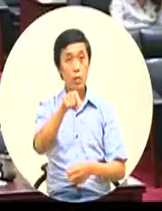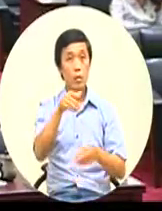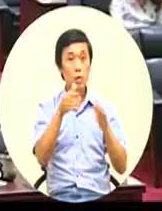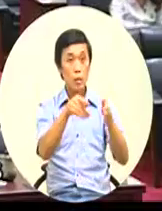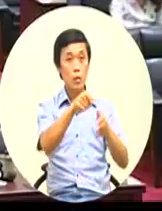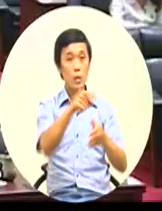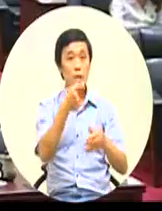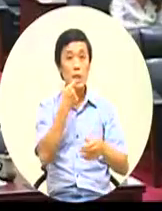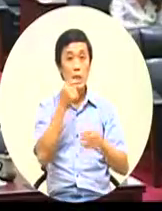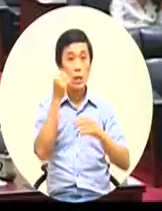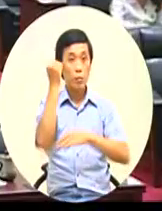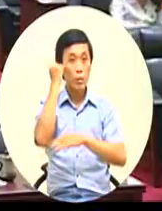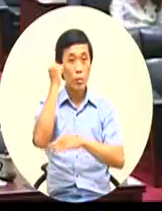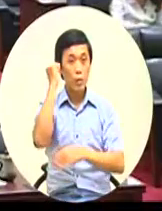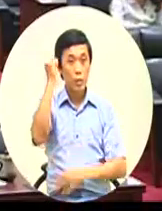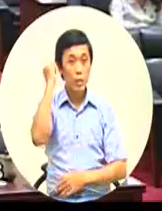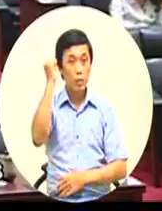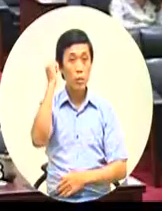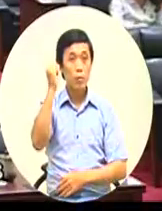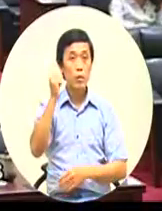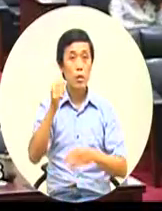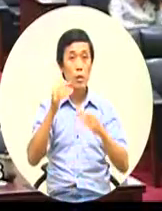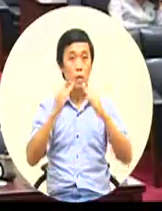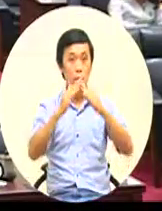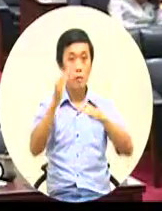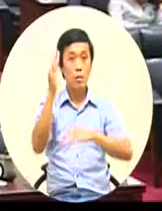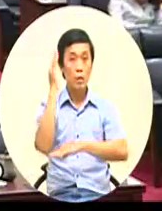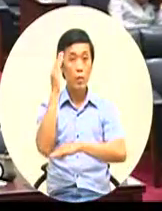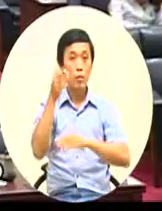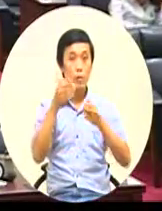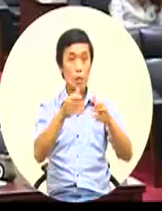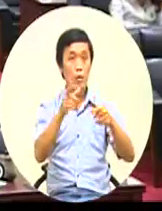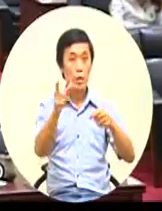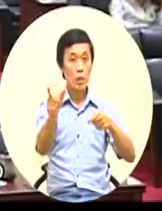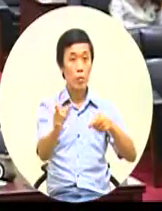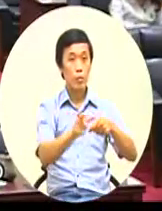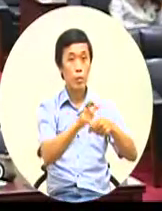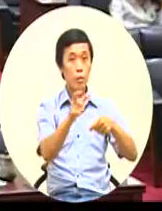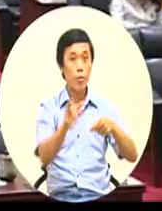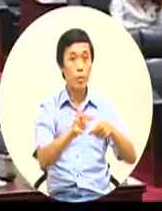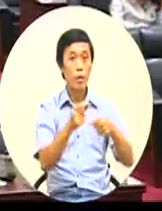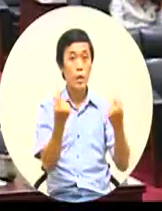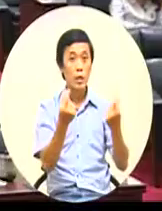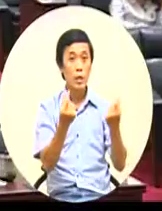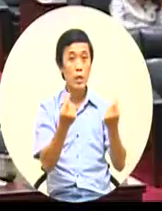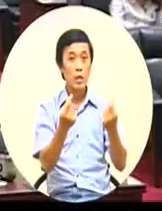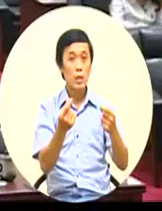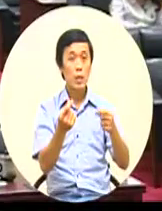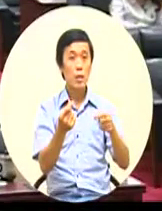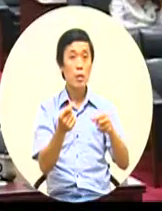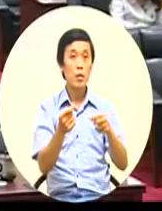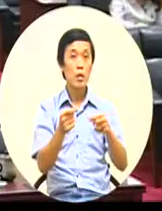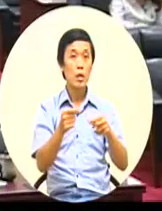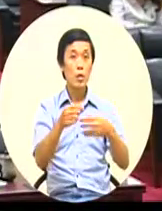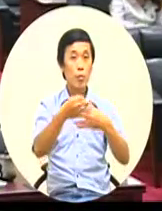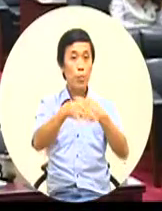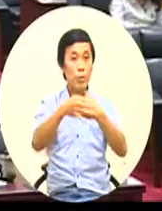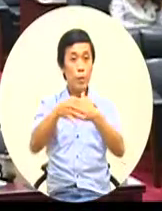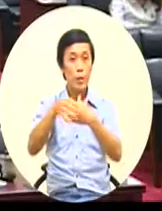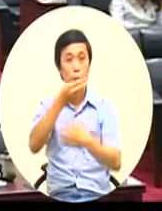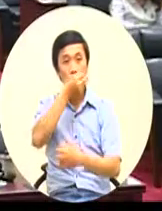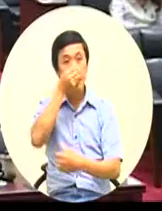对高雄市政府在台风天像螺丝散了一地一样，我请市